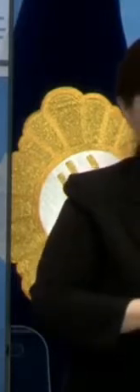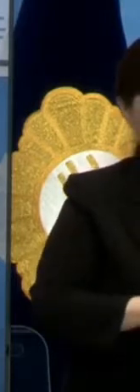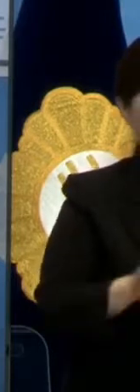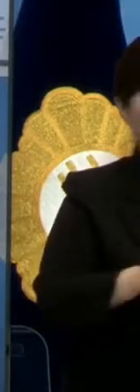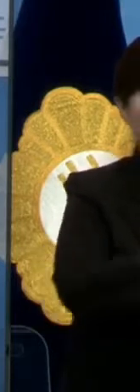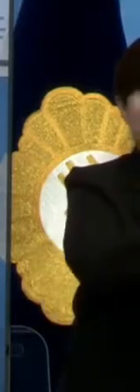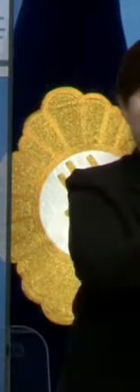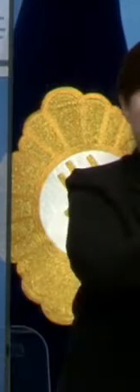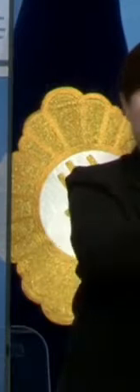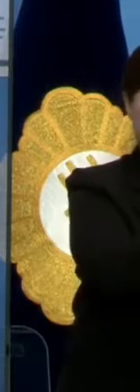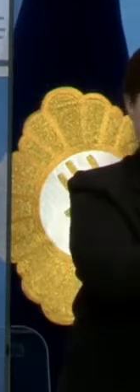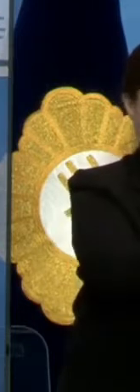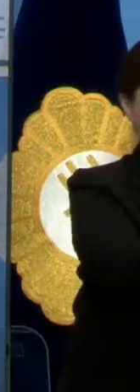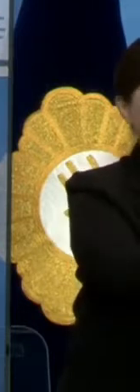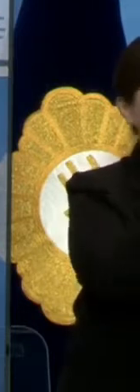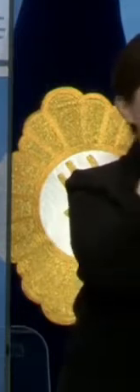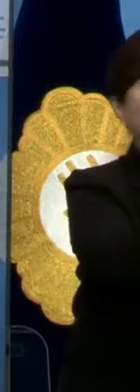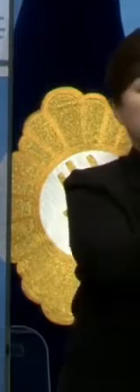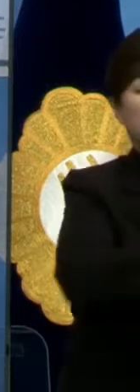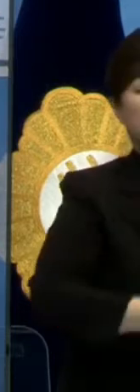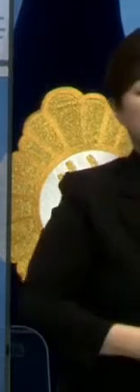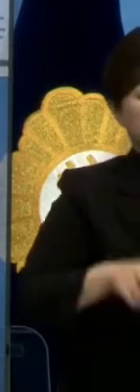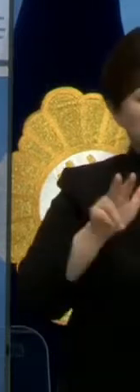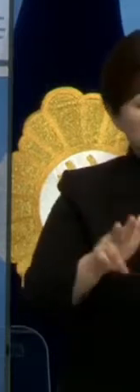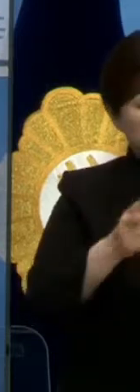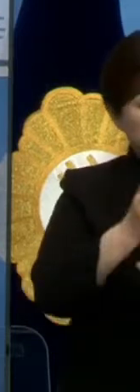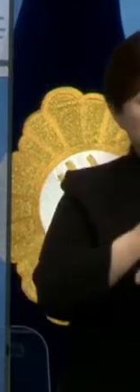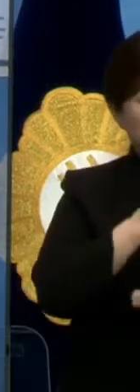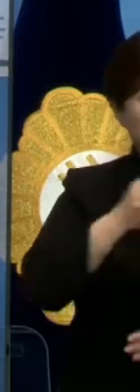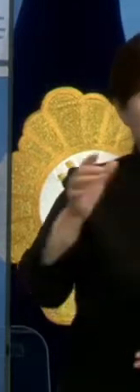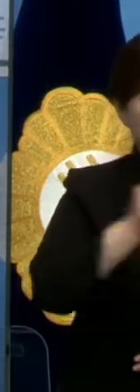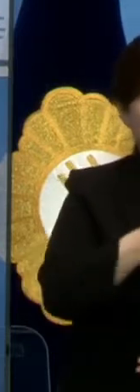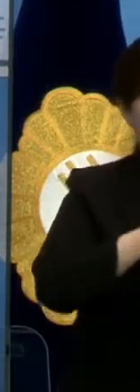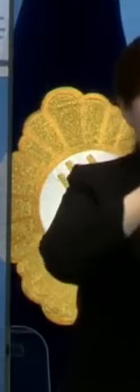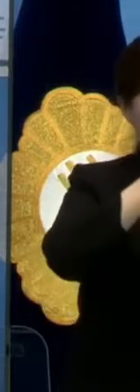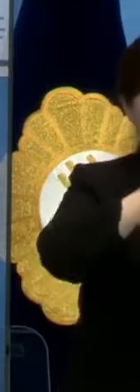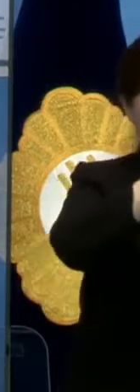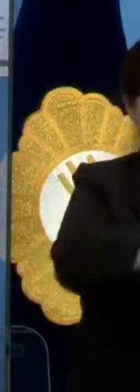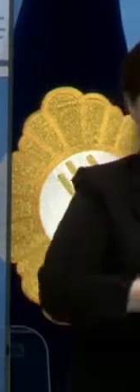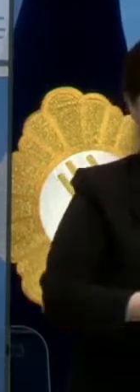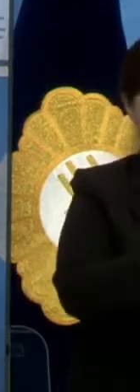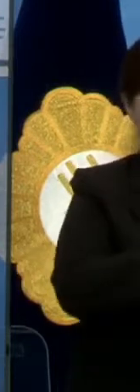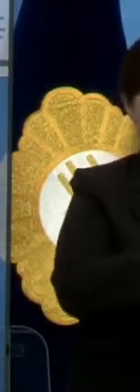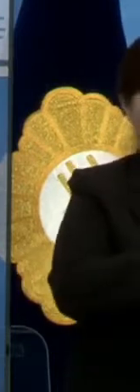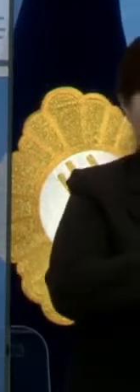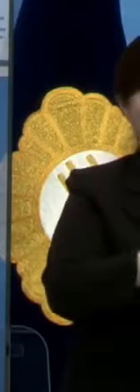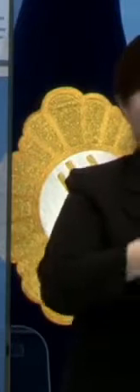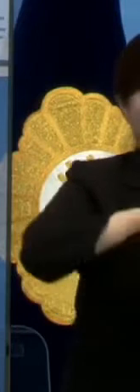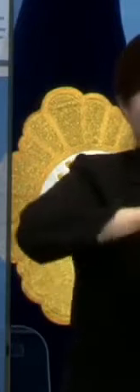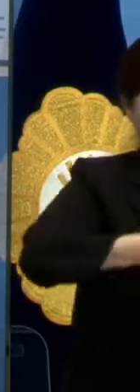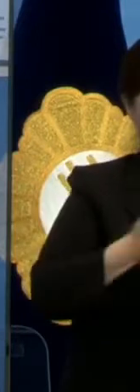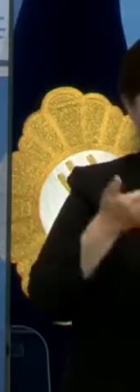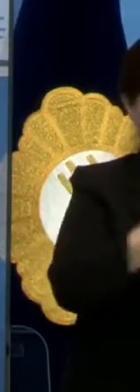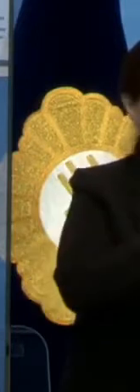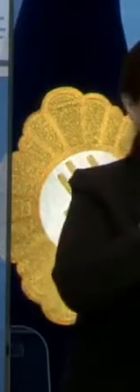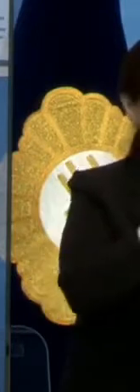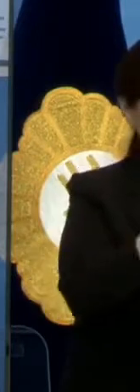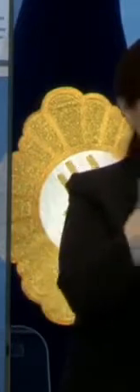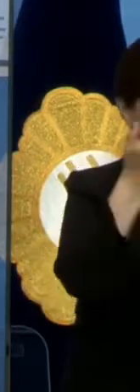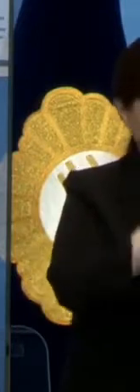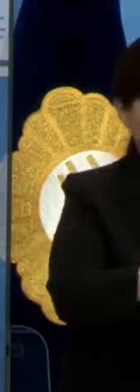경영계에 묻습니다. 지금 법만으로도 세계 최고 형량인데